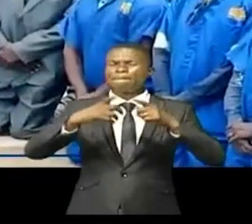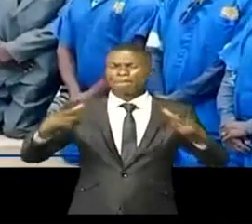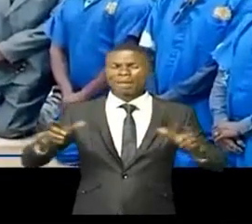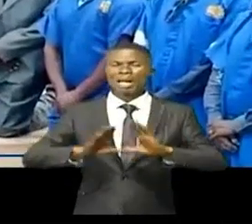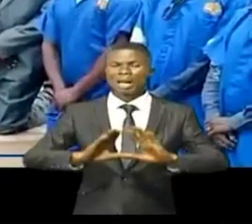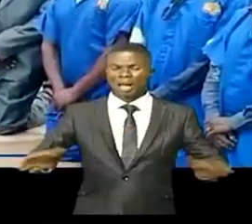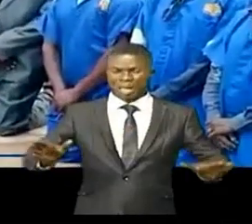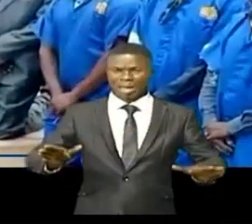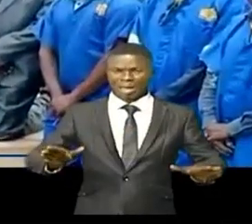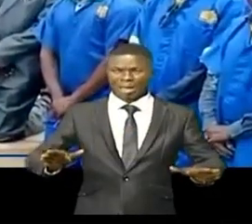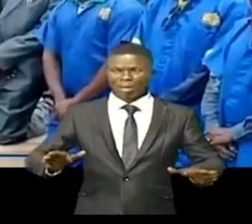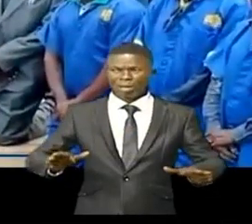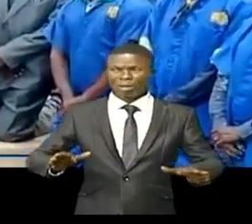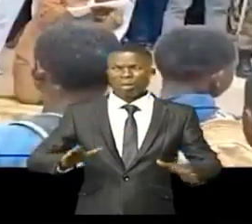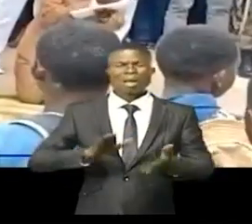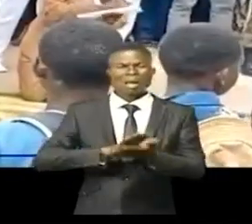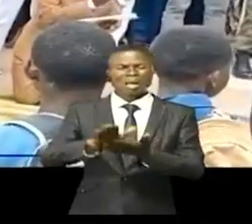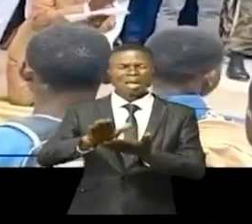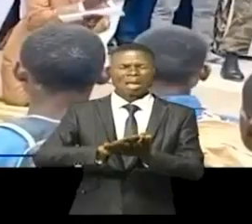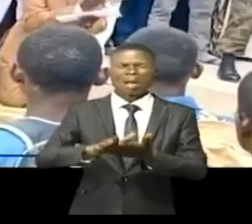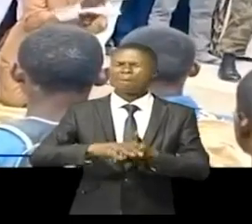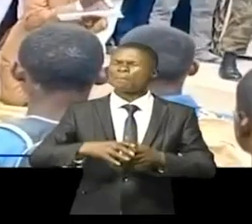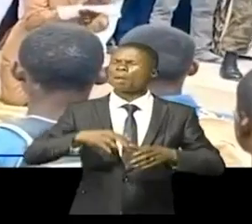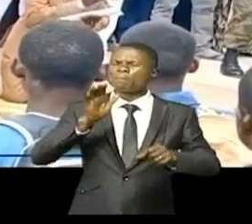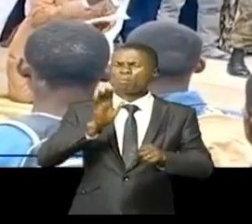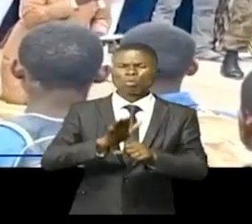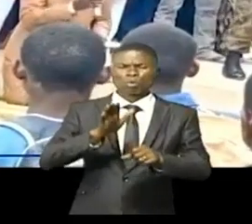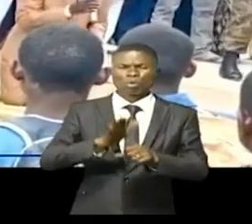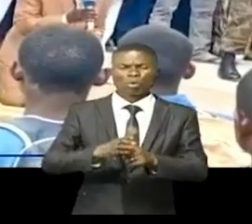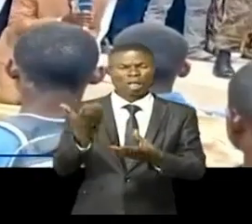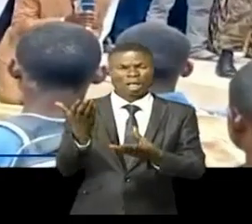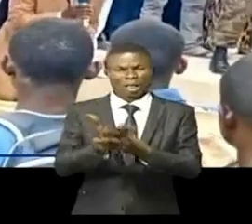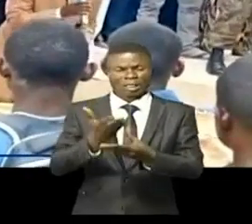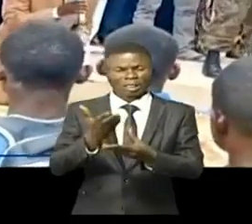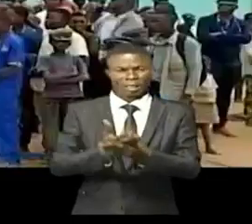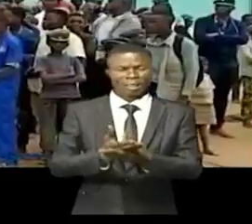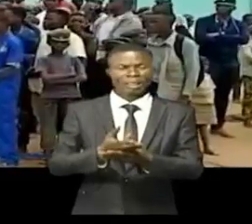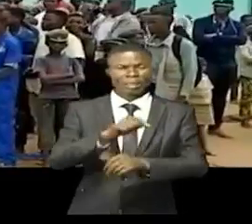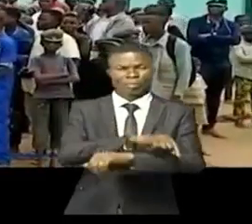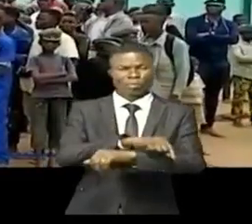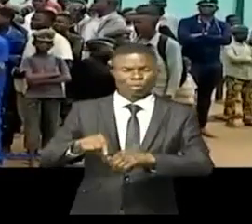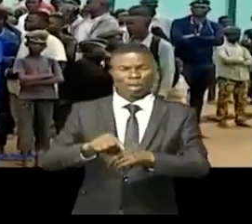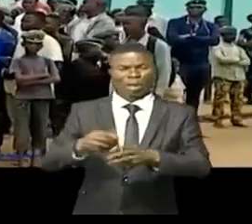capacité élevée en termes de production et reproduction des documents et supports.